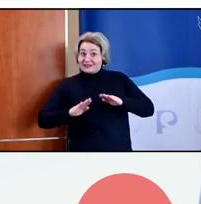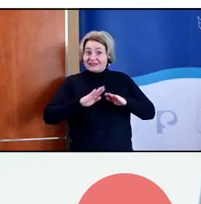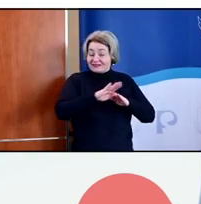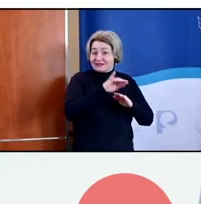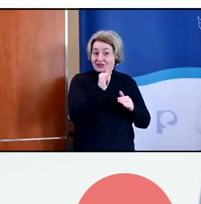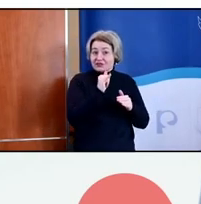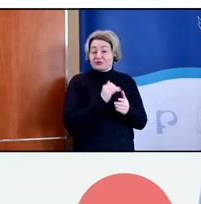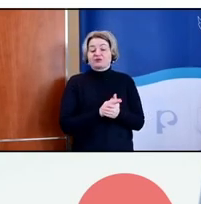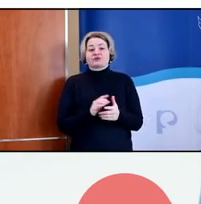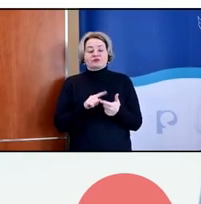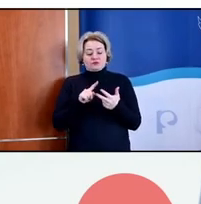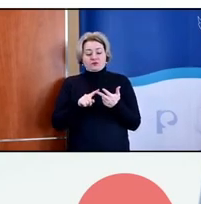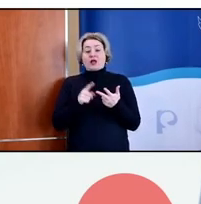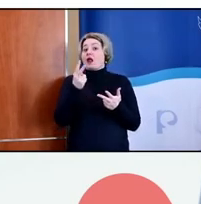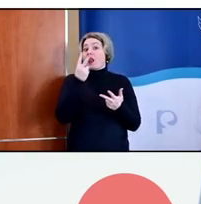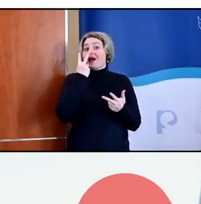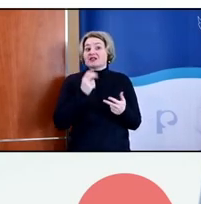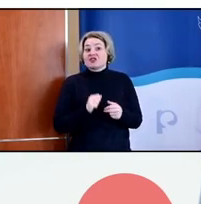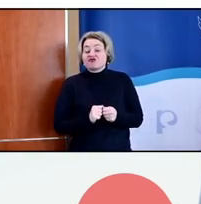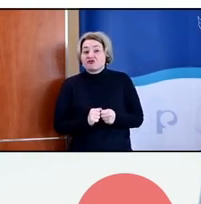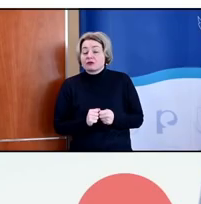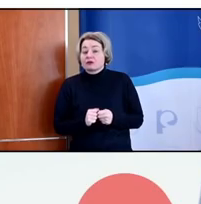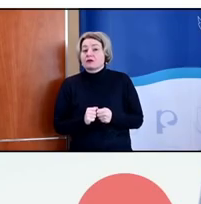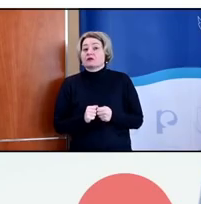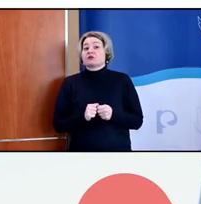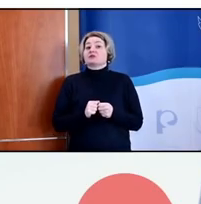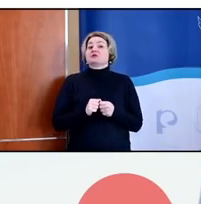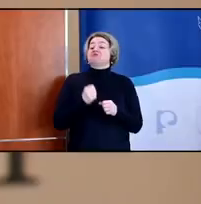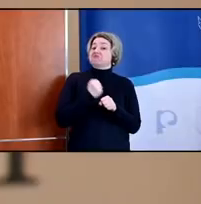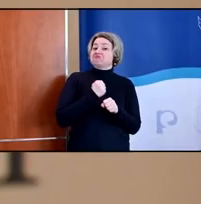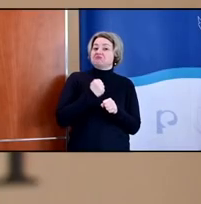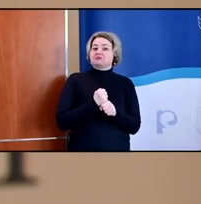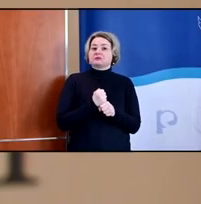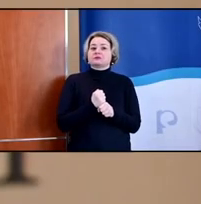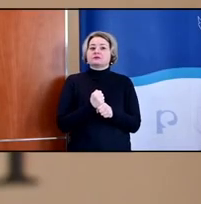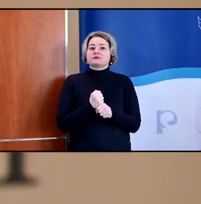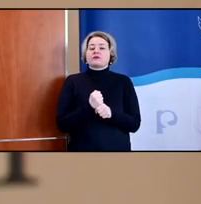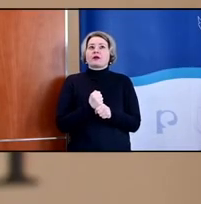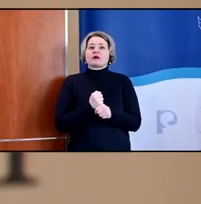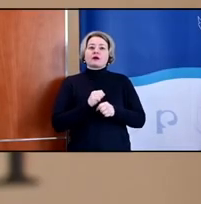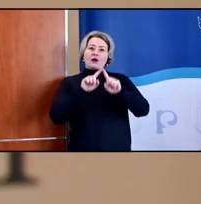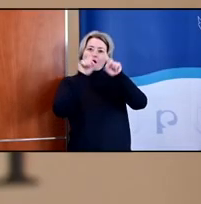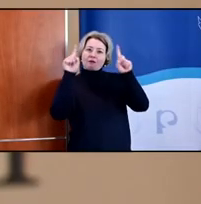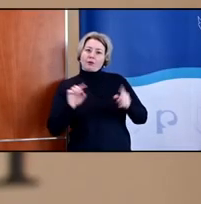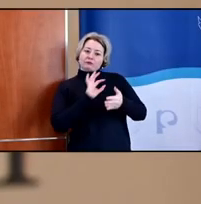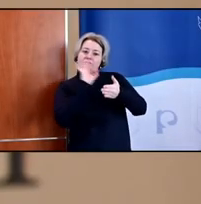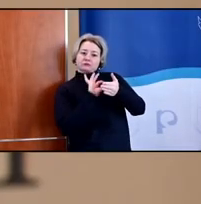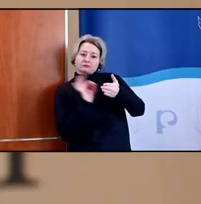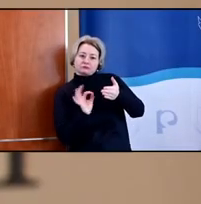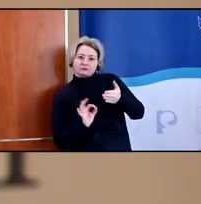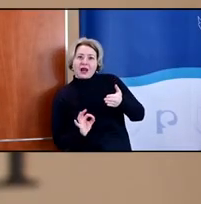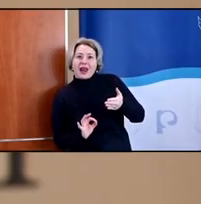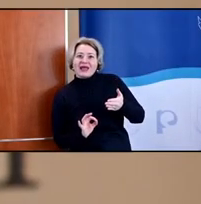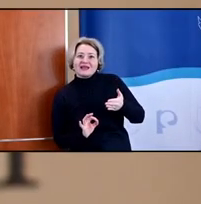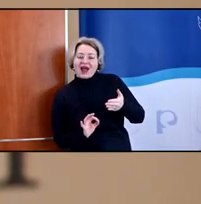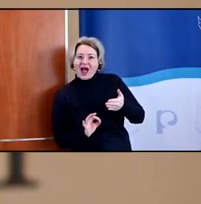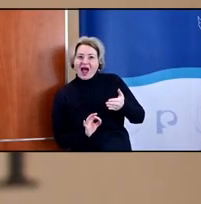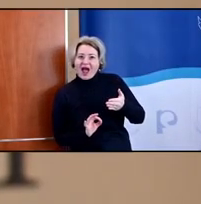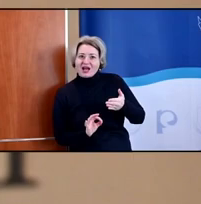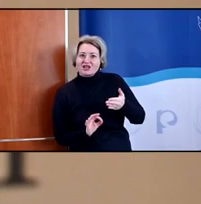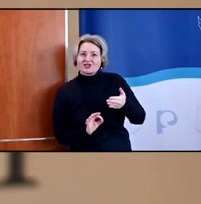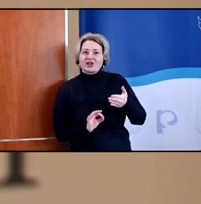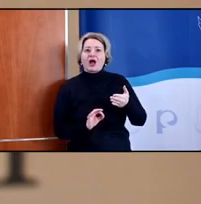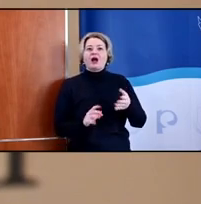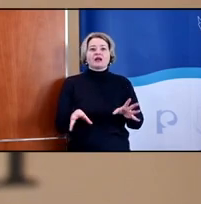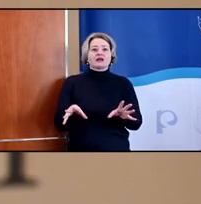a látássérülteknek készítettünk olyan word dokumentumú leírást a honlapon ahol el tudták